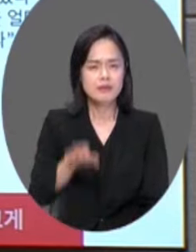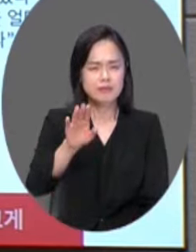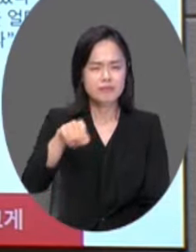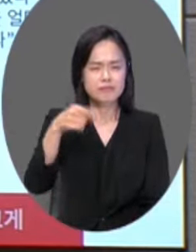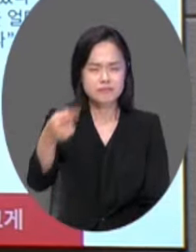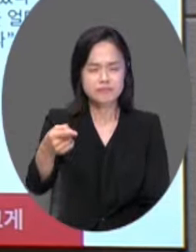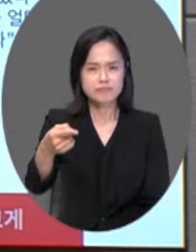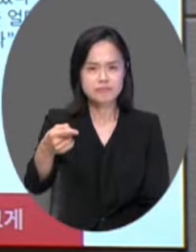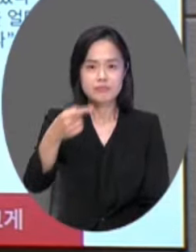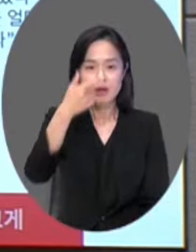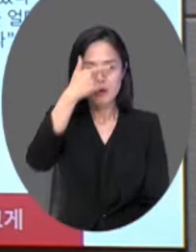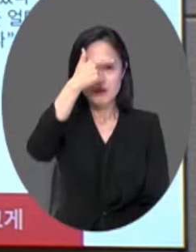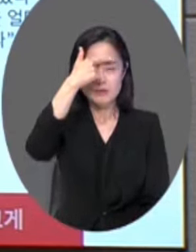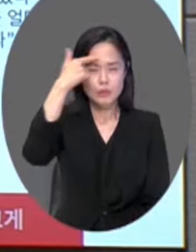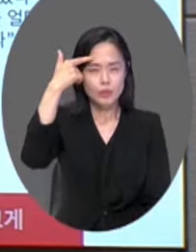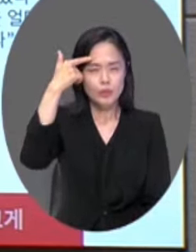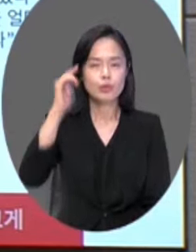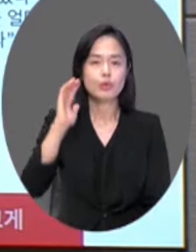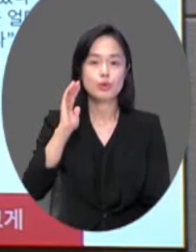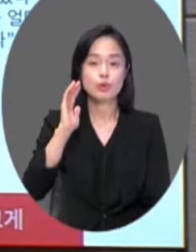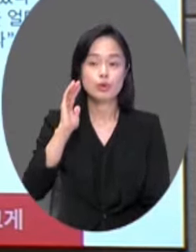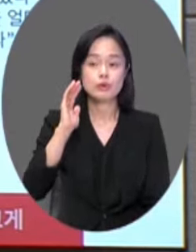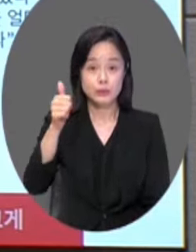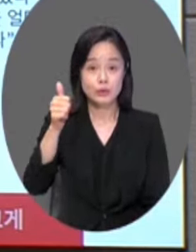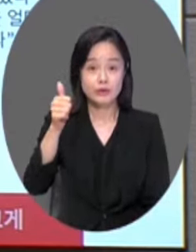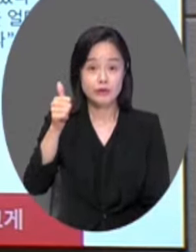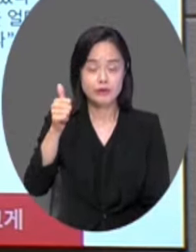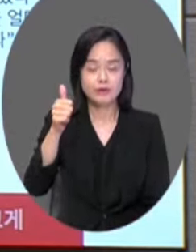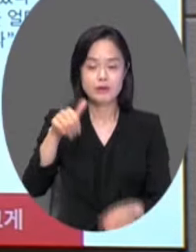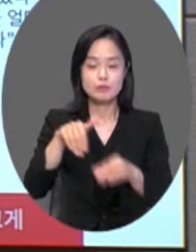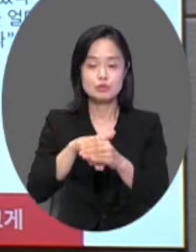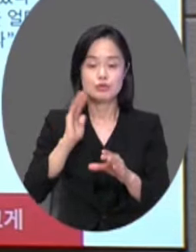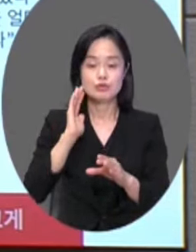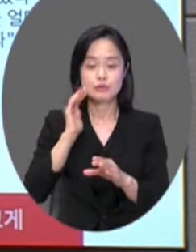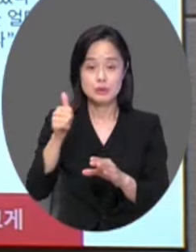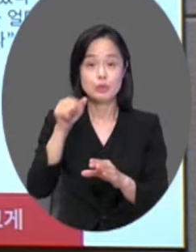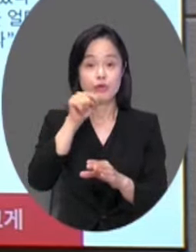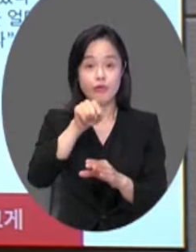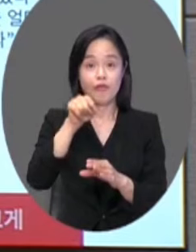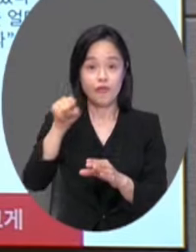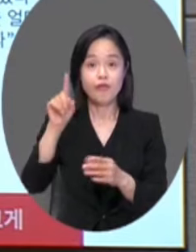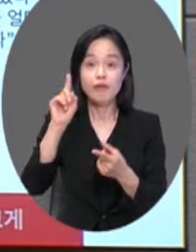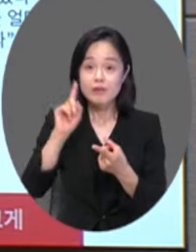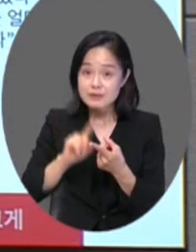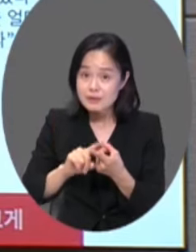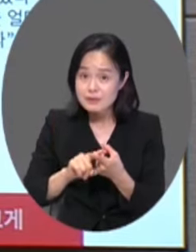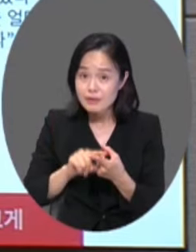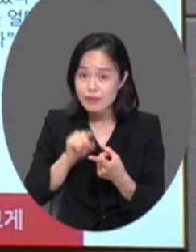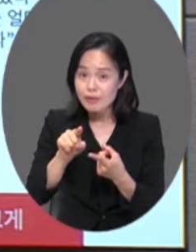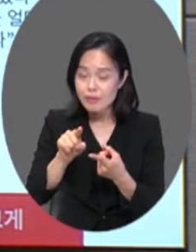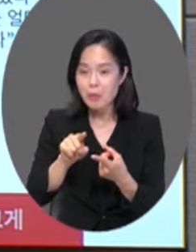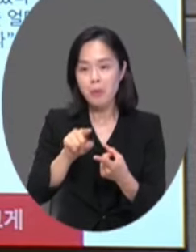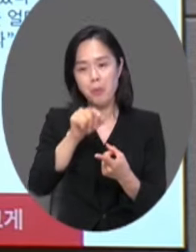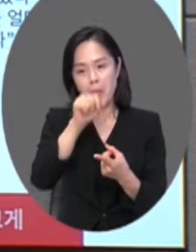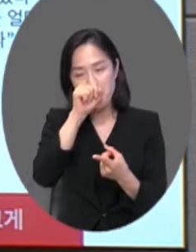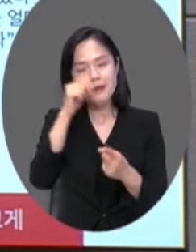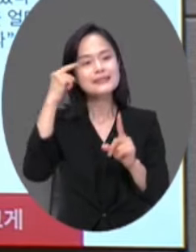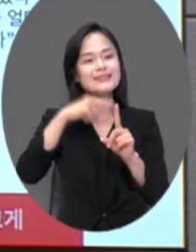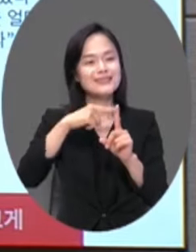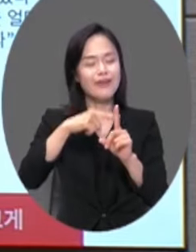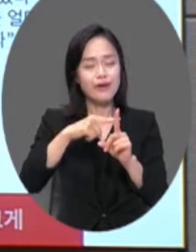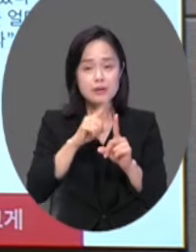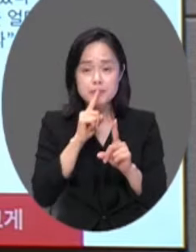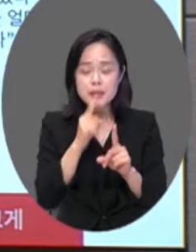하시군요. 15년 전 노무현과 문재인이 대한민국을 얼마나 망쳐놓고 거들냈는지 알려주시길 간곡히 호소한다 이런 말씀하신 적 있습니까? 저는